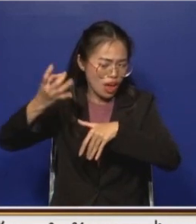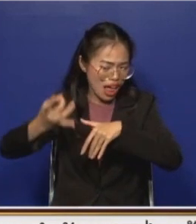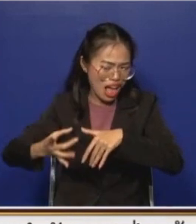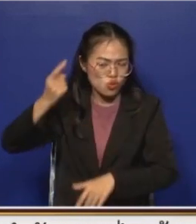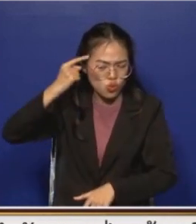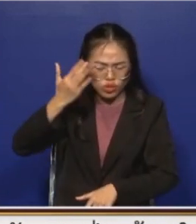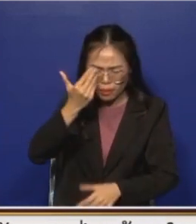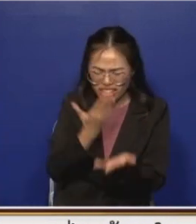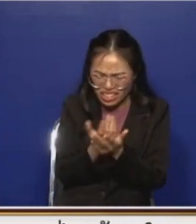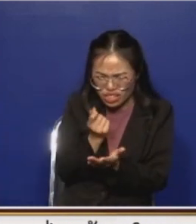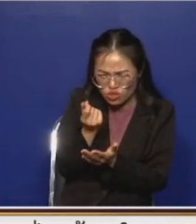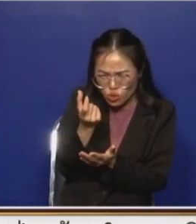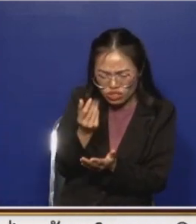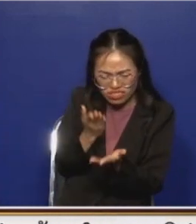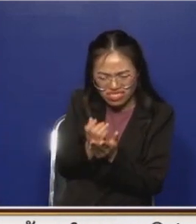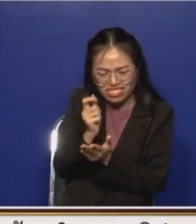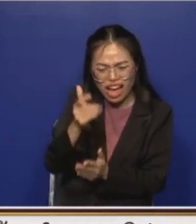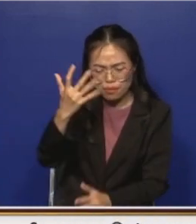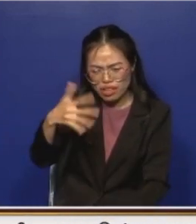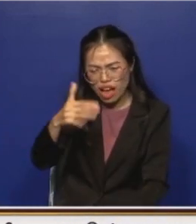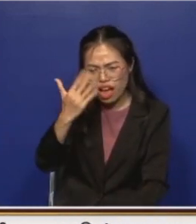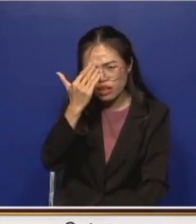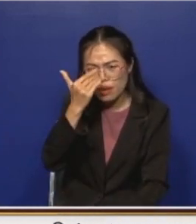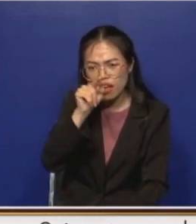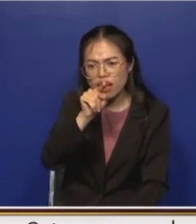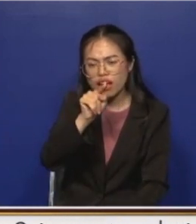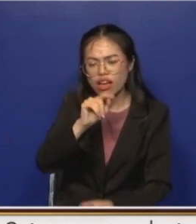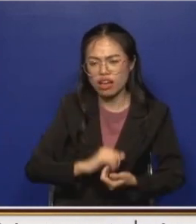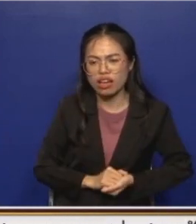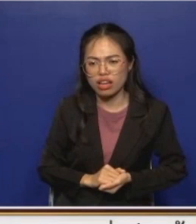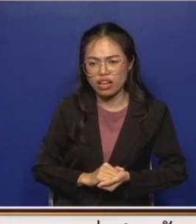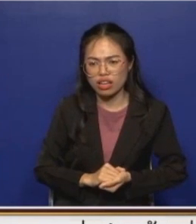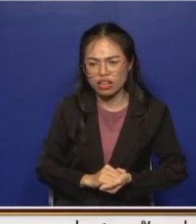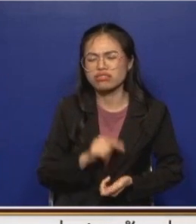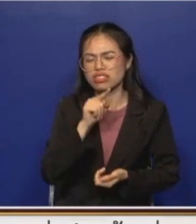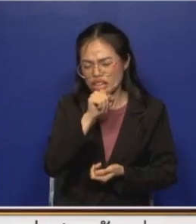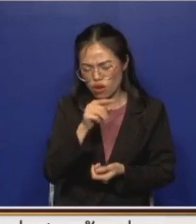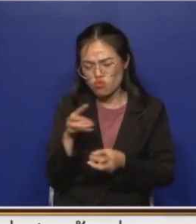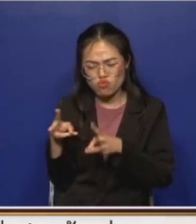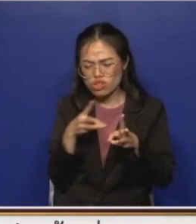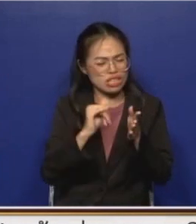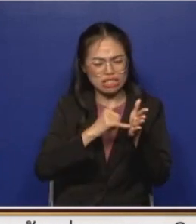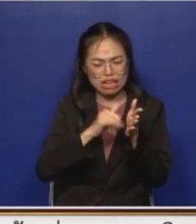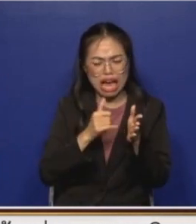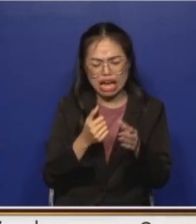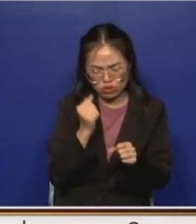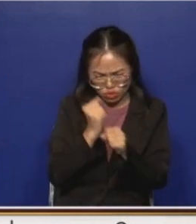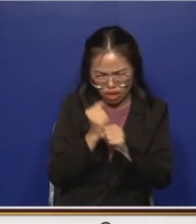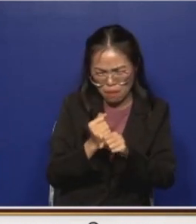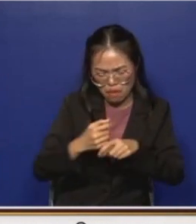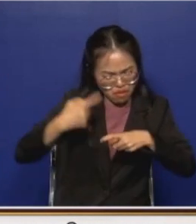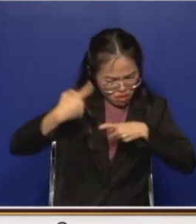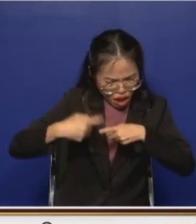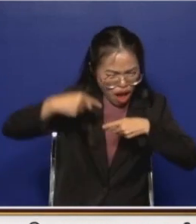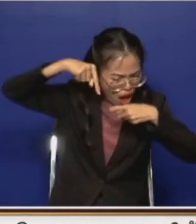งกินอาหารมีลุงกับป้าสองคนโหลดแอปไม่ทันฮะขายของไม่ได้ร้านข้างๆ